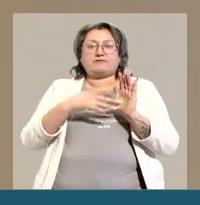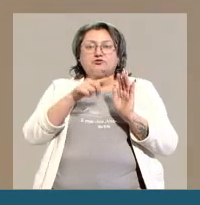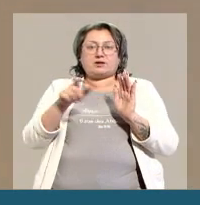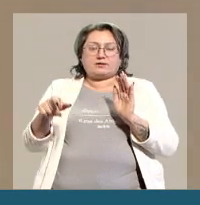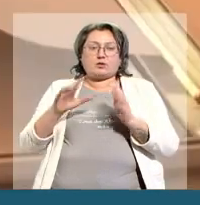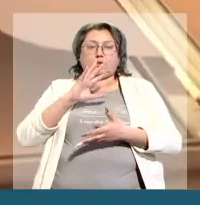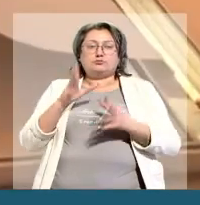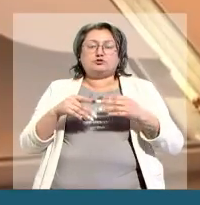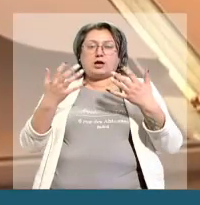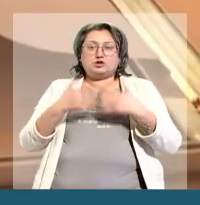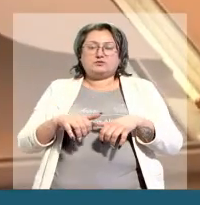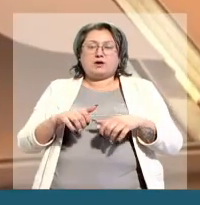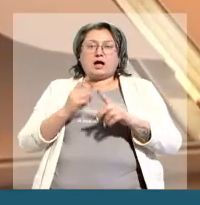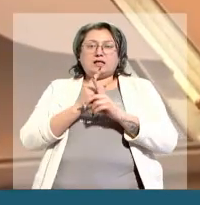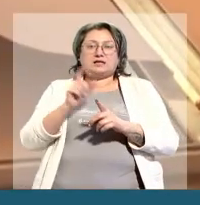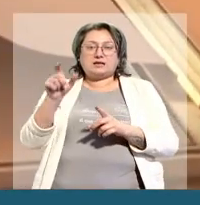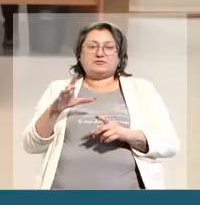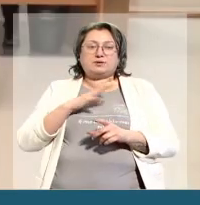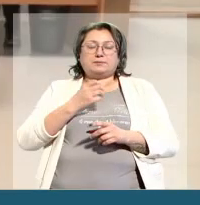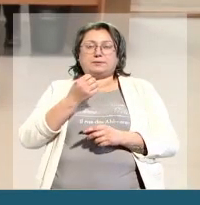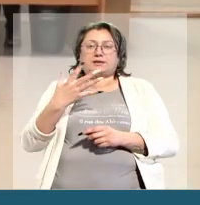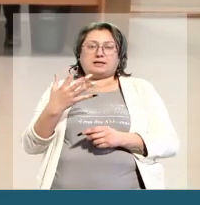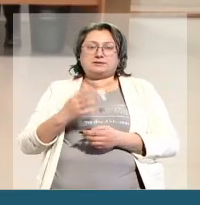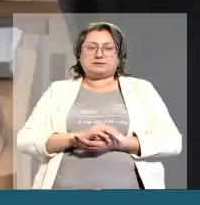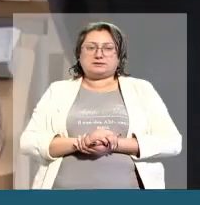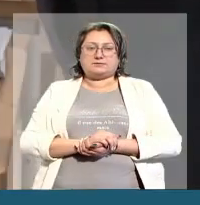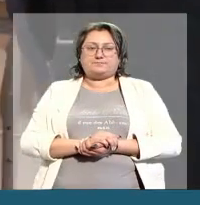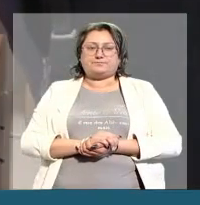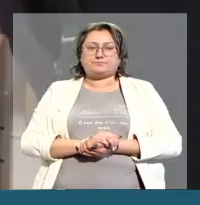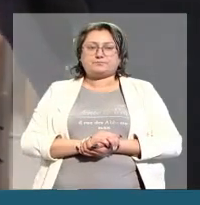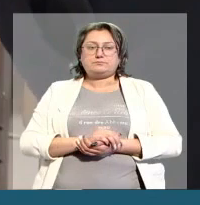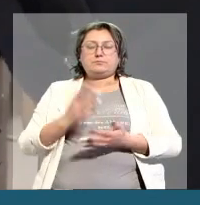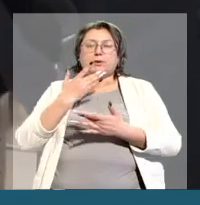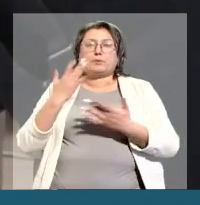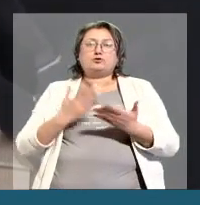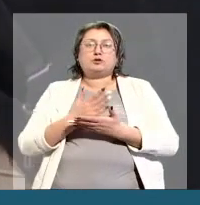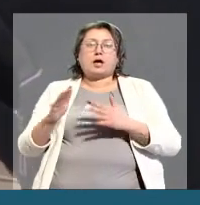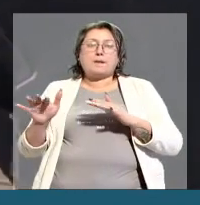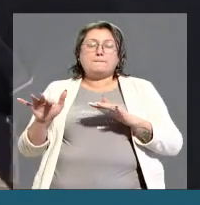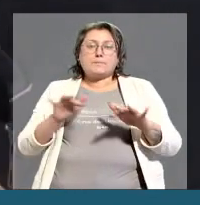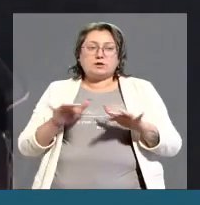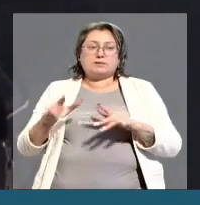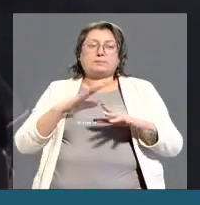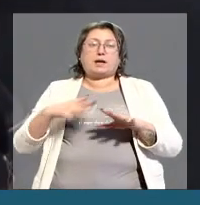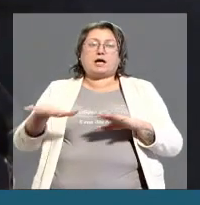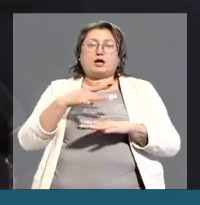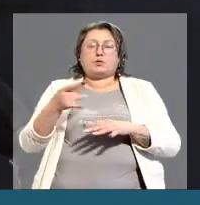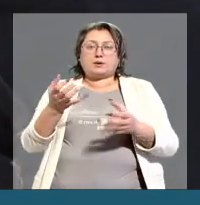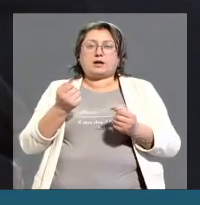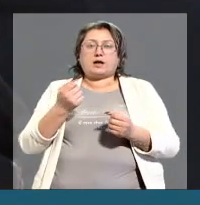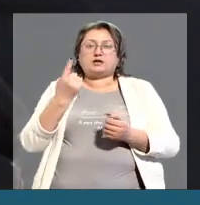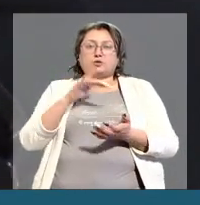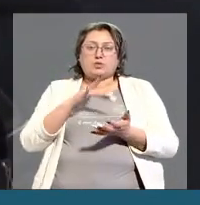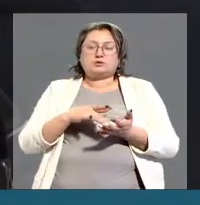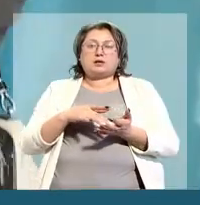Сайлау науқанға аймақ бойынша облыстық маңызы бар бір қала және 4 аудан атсалысты. Барлық сайлау учаскелері талапқа